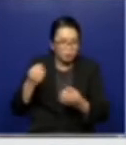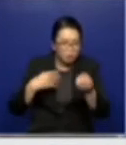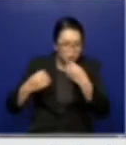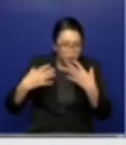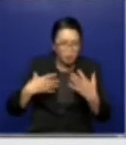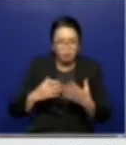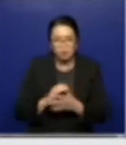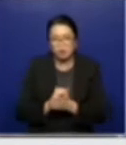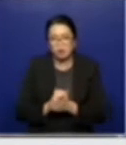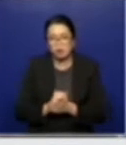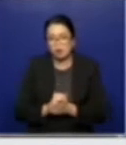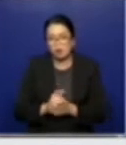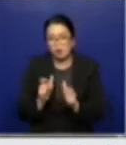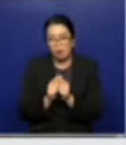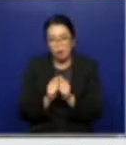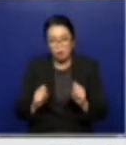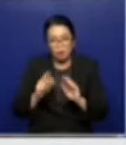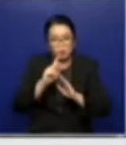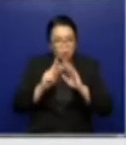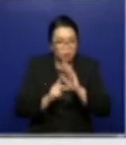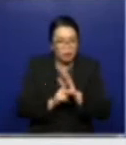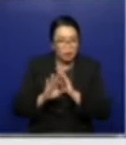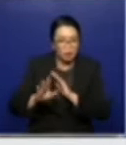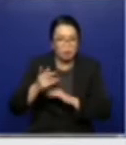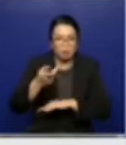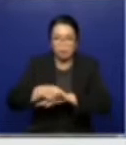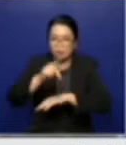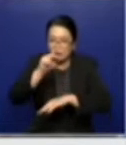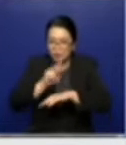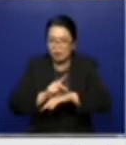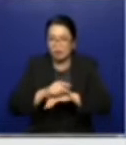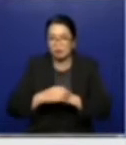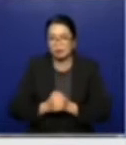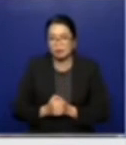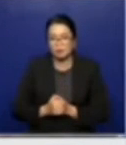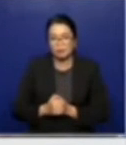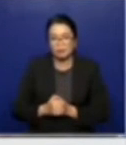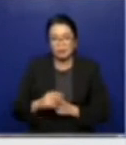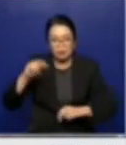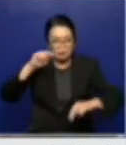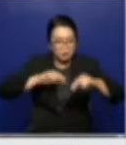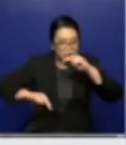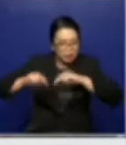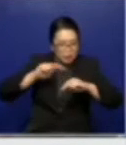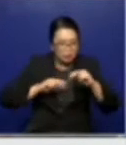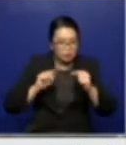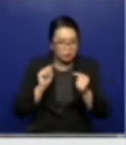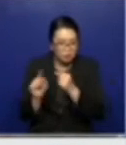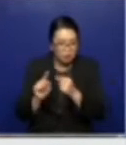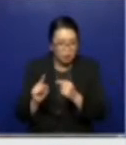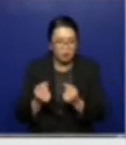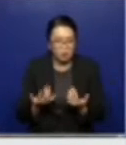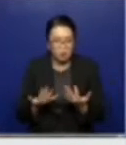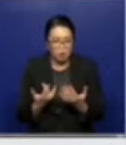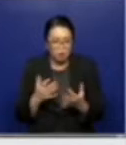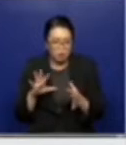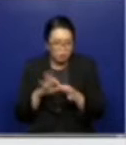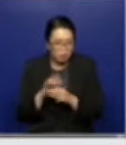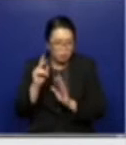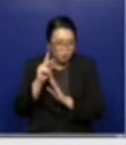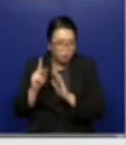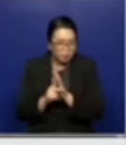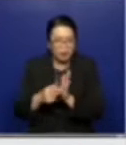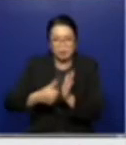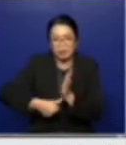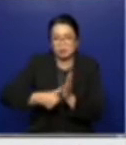ฎหมายที่กระผมเป็นประธานเมื่อครั้งพิจารณาให้ชะลอการบังคับใช้กฎหมายภาษี